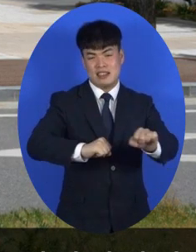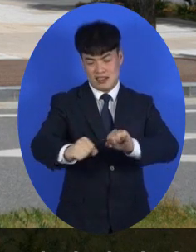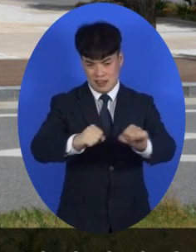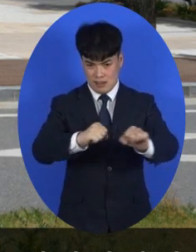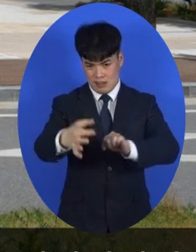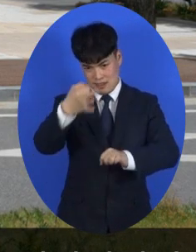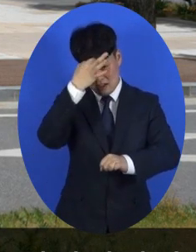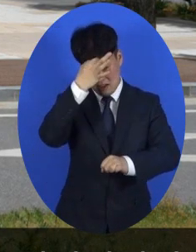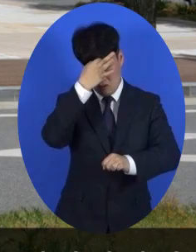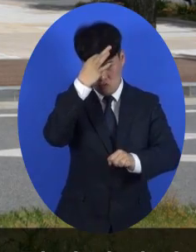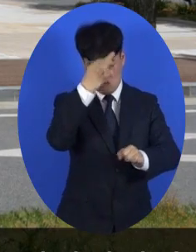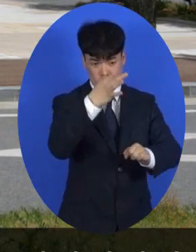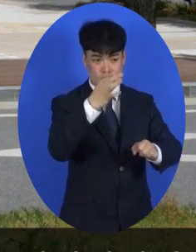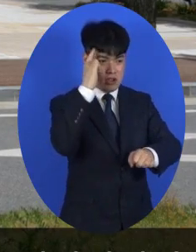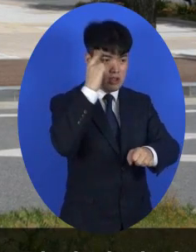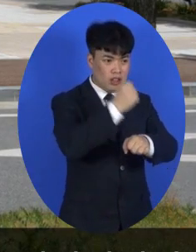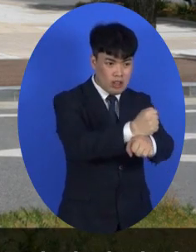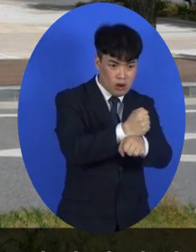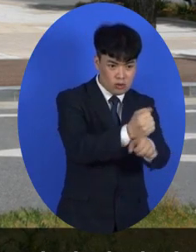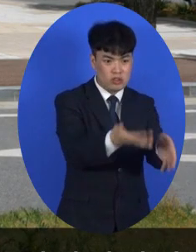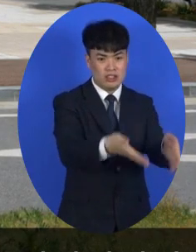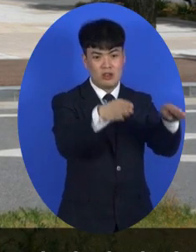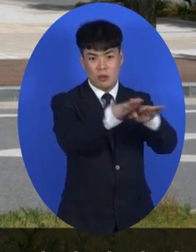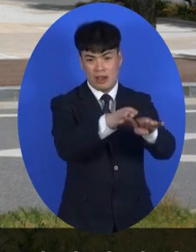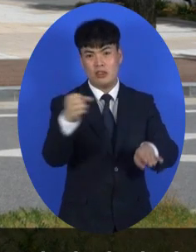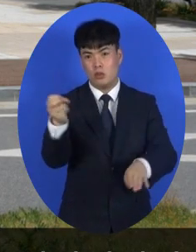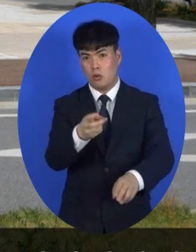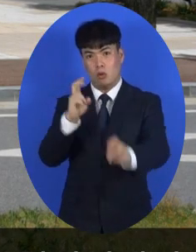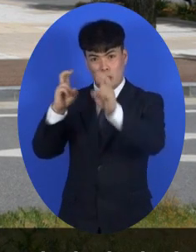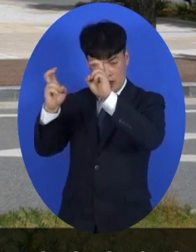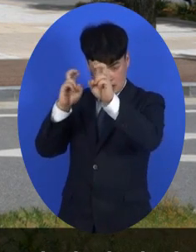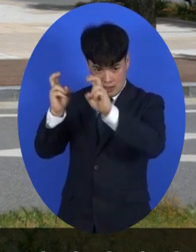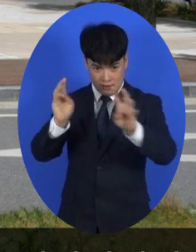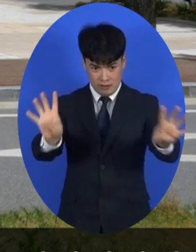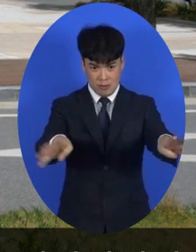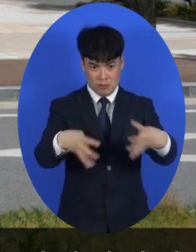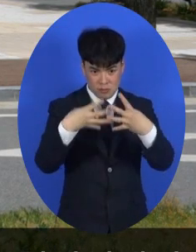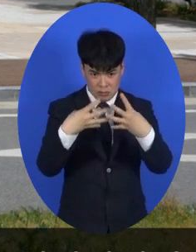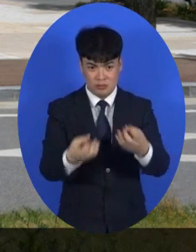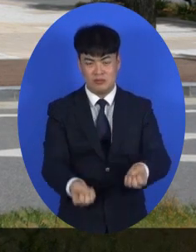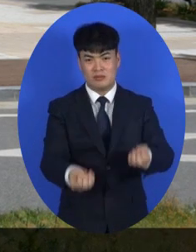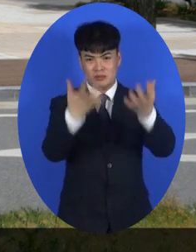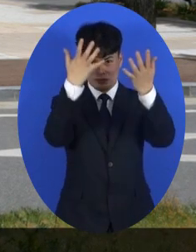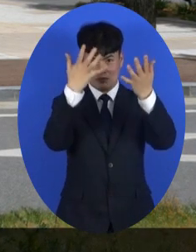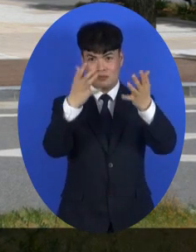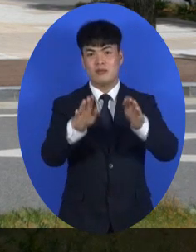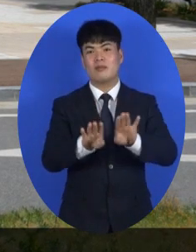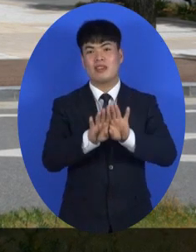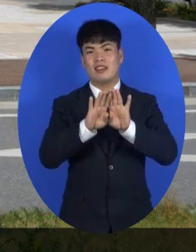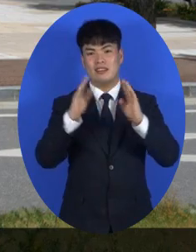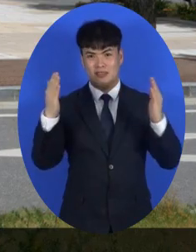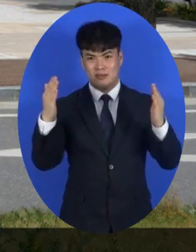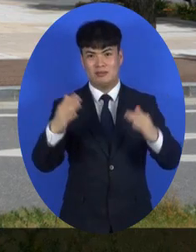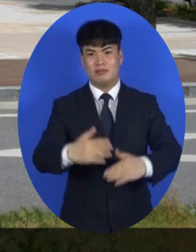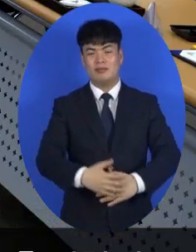지원 사업을 수행할 연구기관과 참여기업 간 업무협약식이 시청 중회의실에서